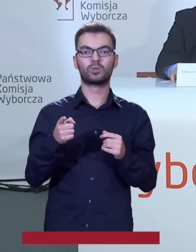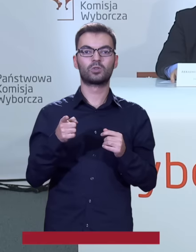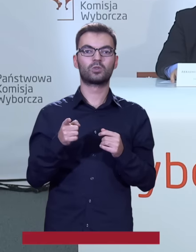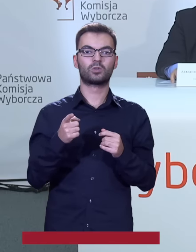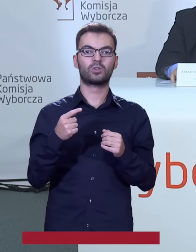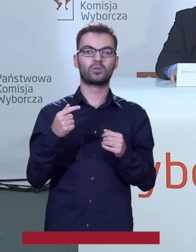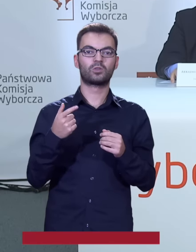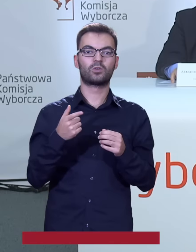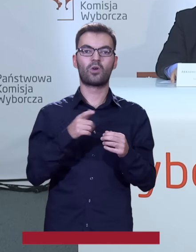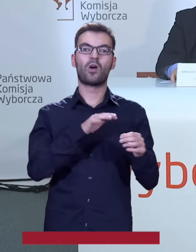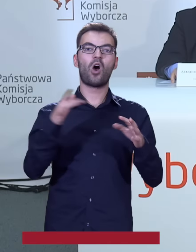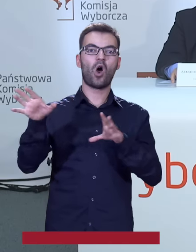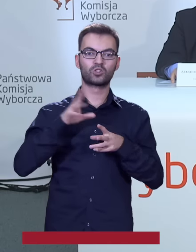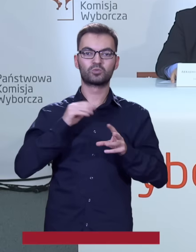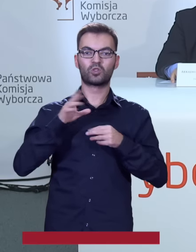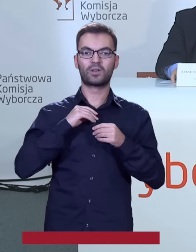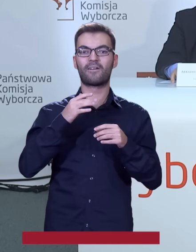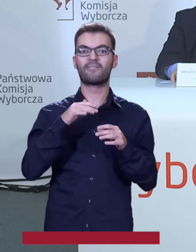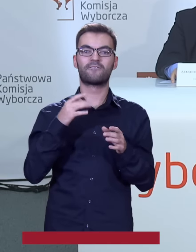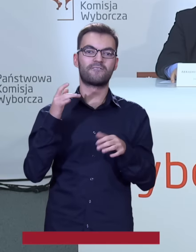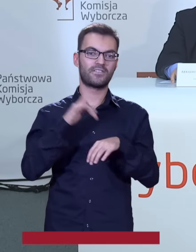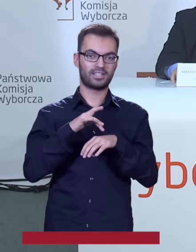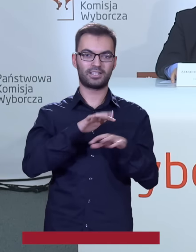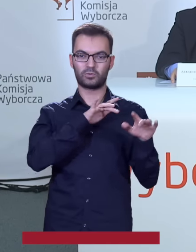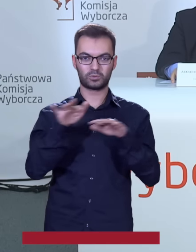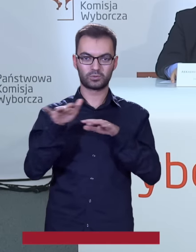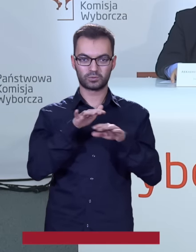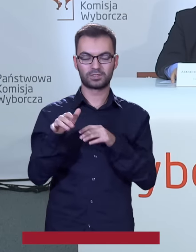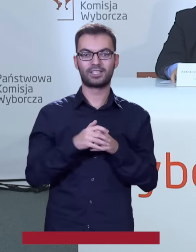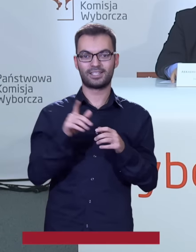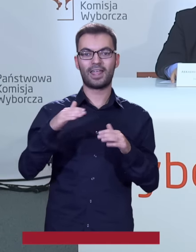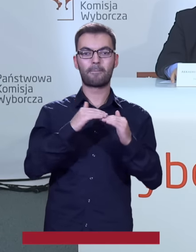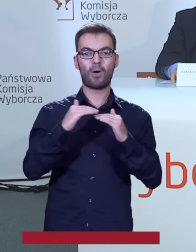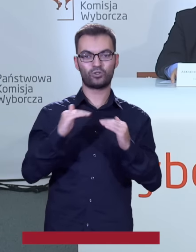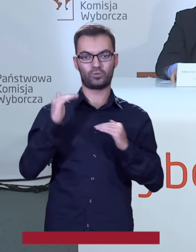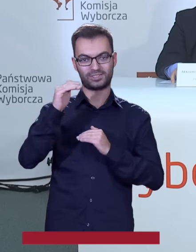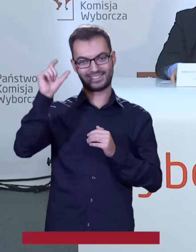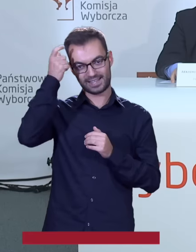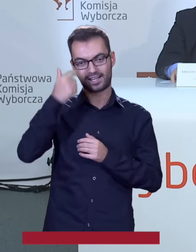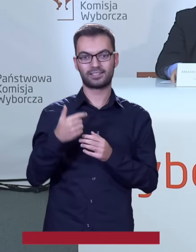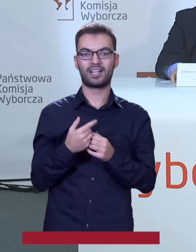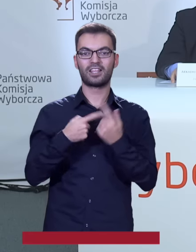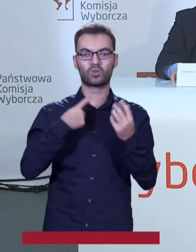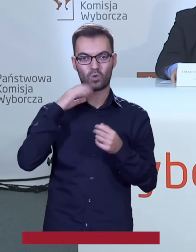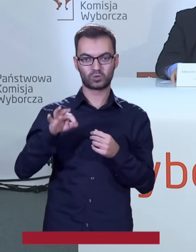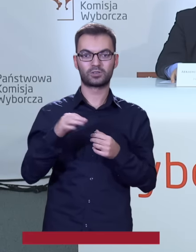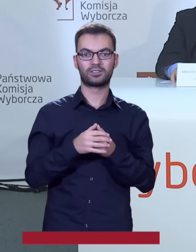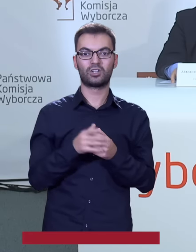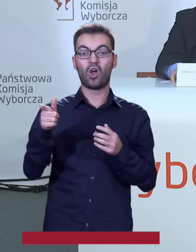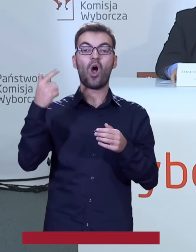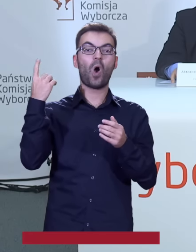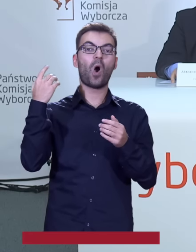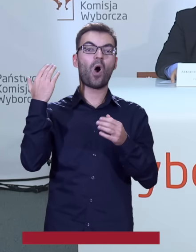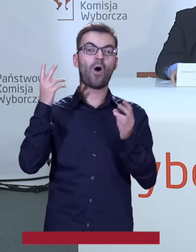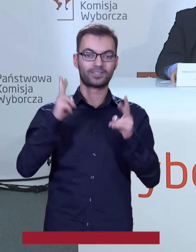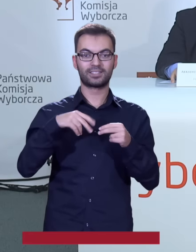których spływają wyniki na poziomie centralnym liczenia głosów i które ostatecznie podaje wyniki, nie